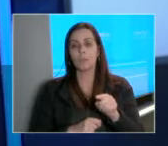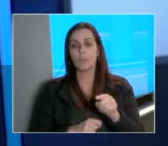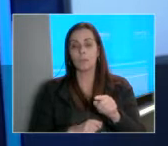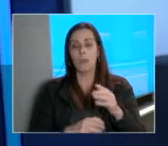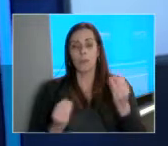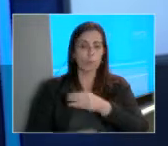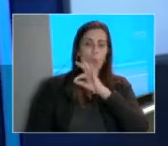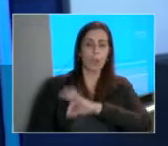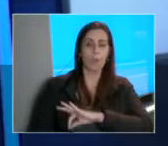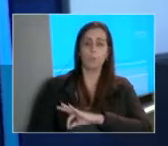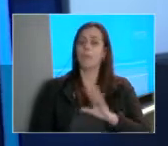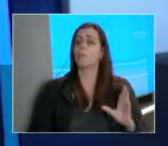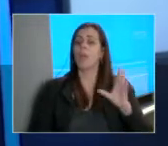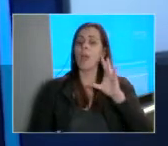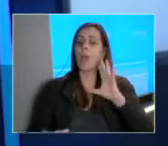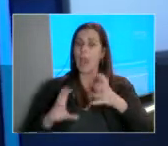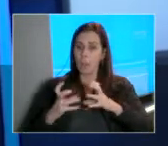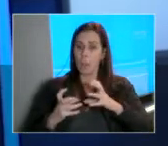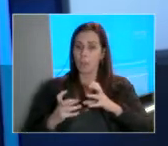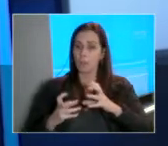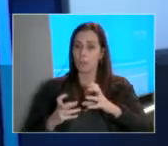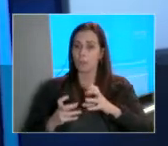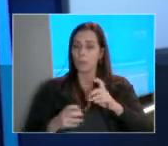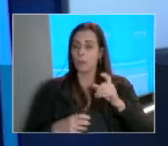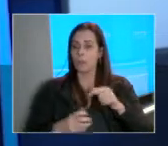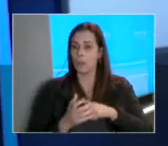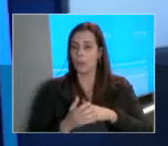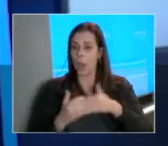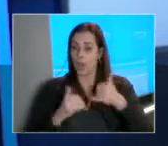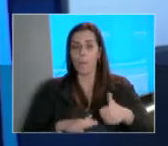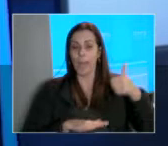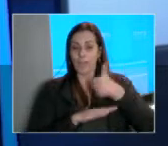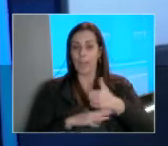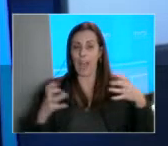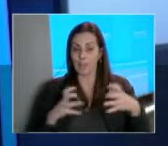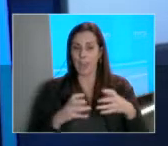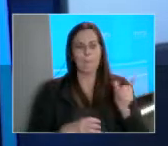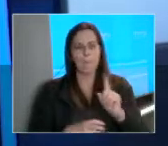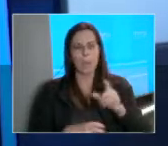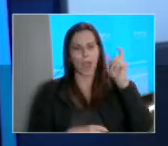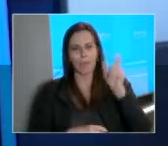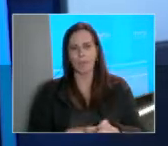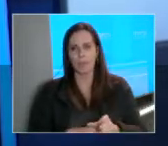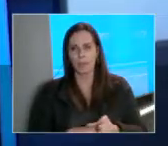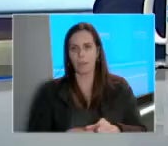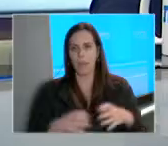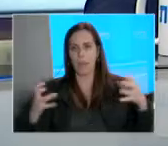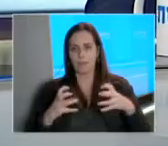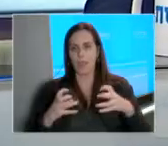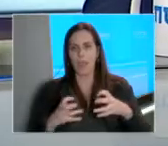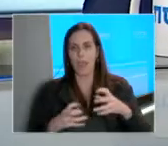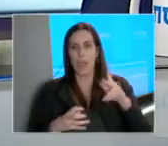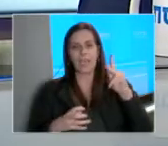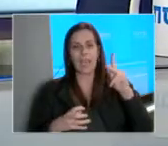למכרה זהב. והם חברו לאדם שהוא משמש היום המנכ״ל של החברה שהם הקימו, חברת קסם